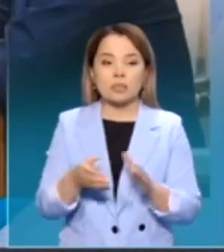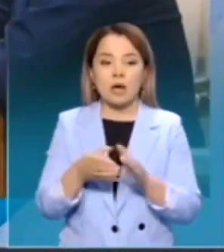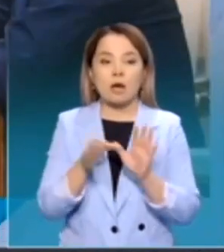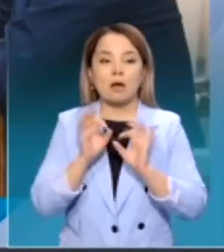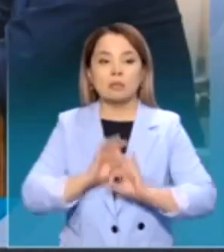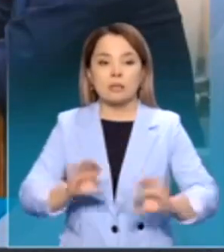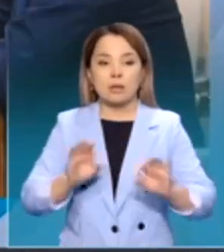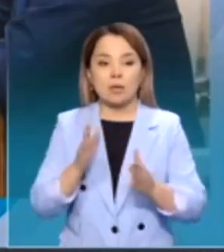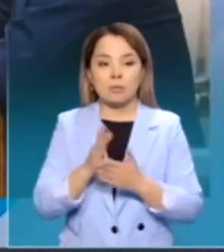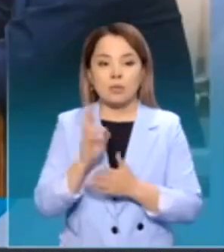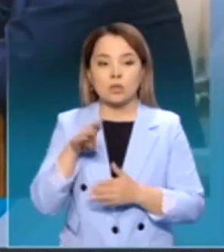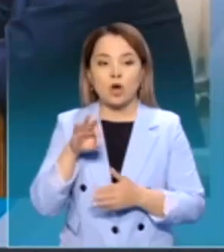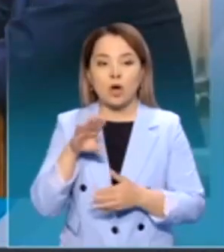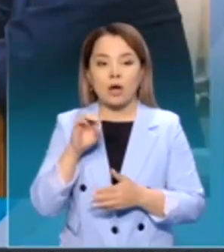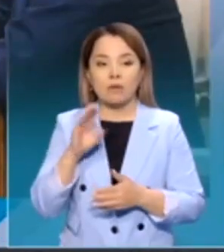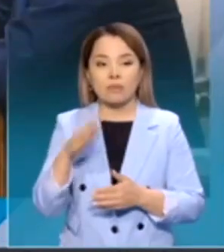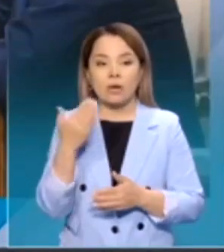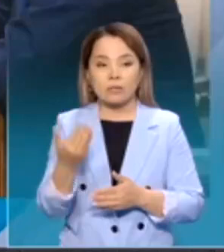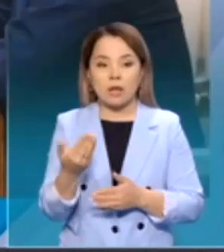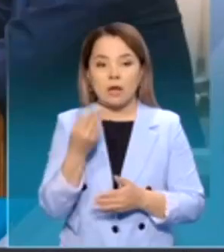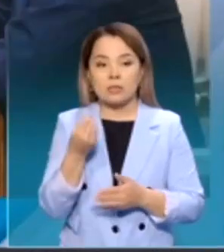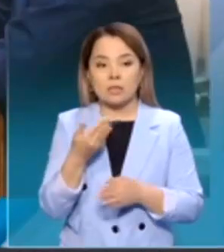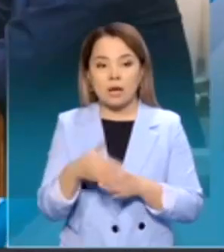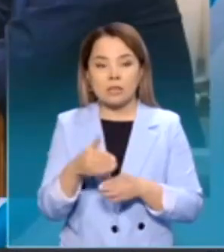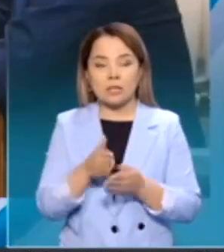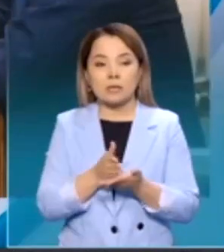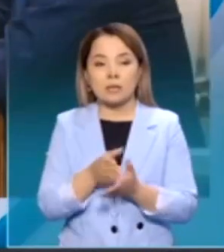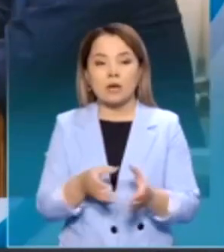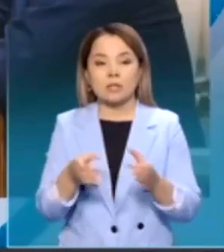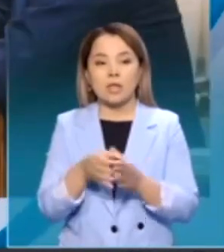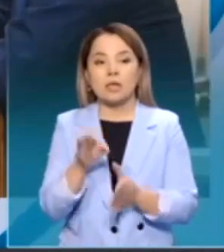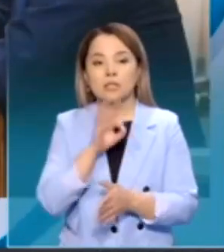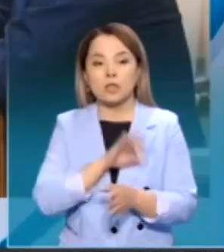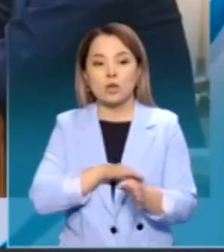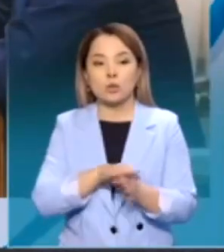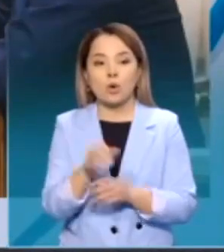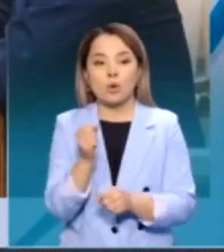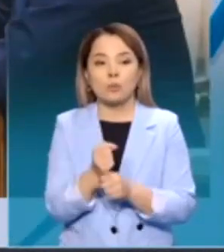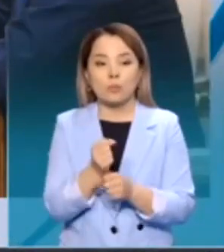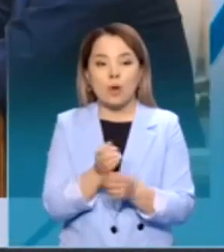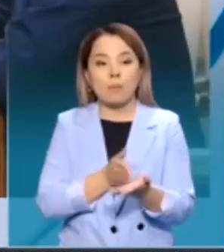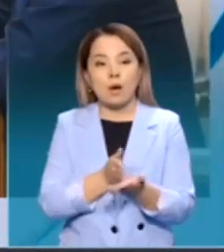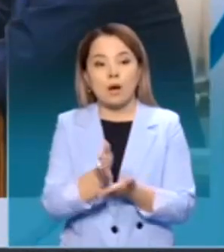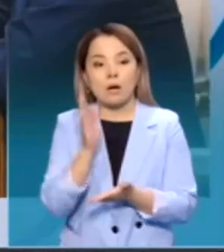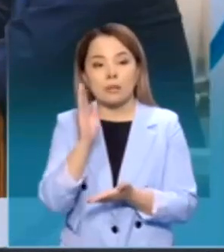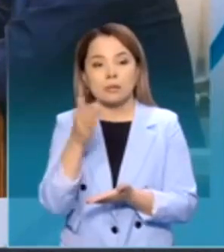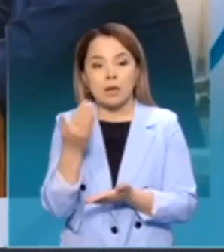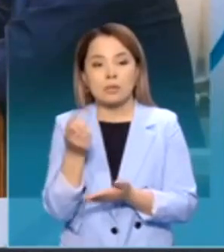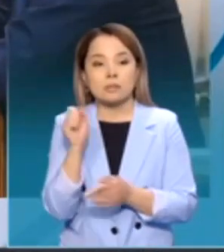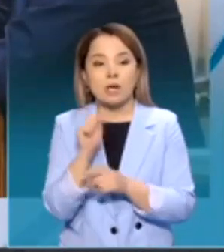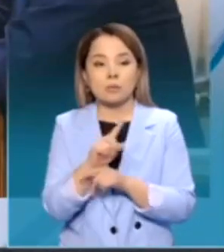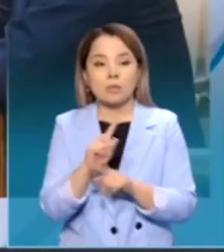Кездесу соңында Қасым-Жомарт Тоқаев ақша кредит саясатын тиімді жүзеге асыруға бағытталған бірқатар тапсырма берді.